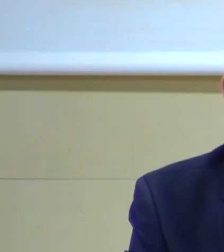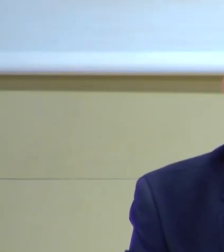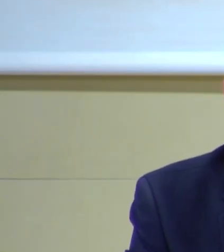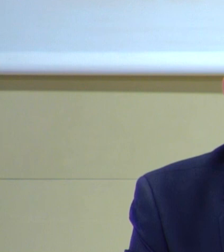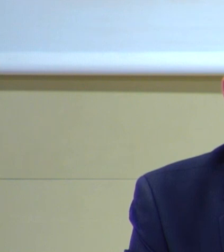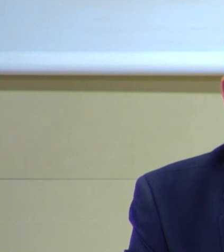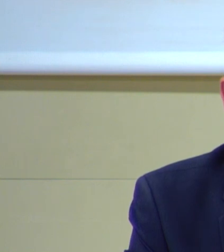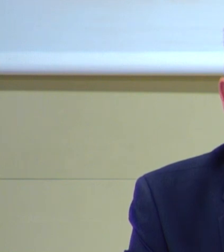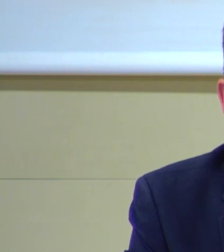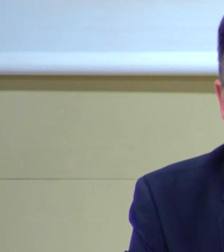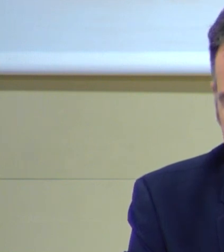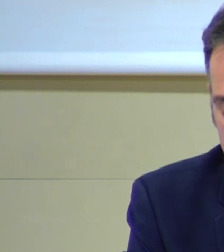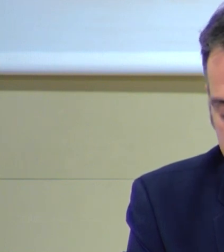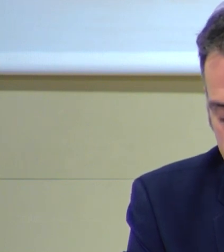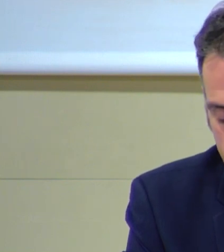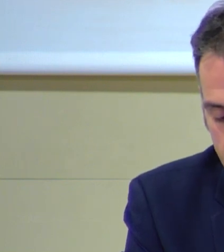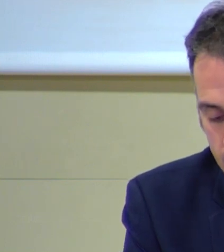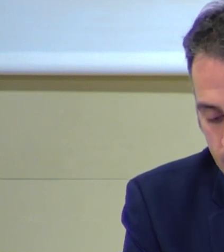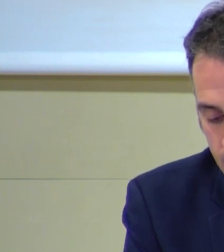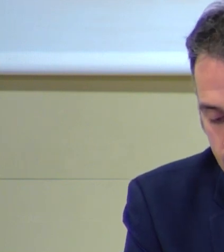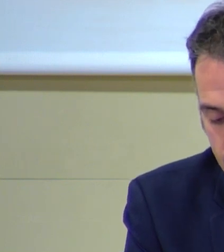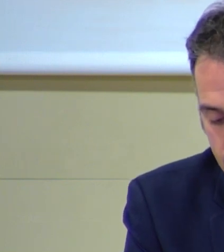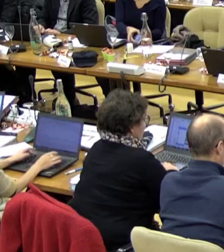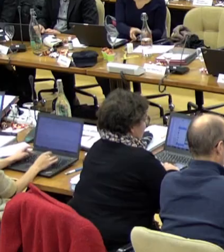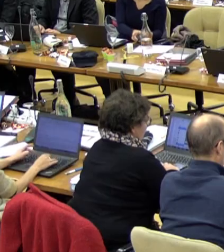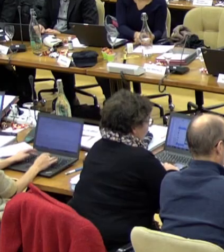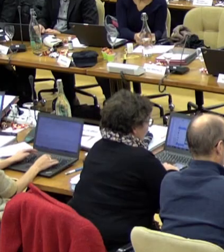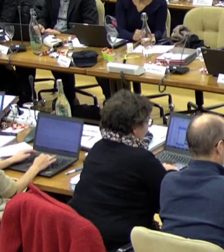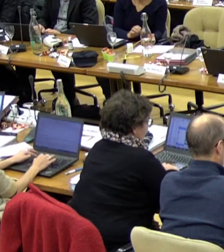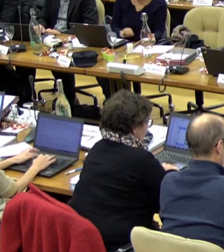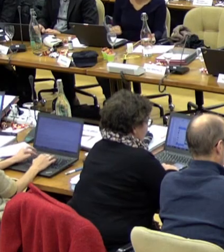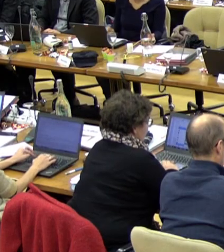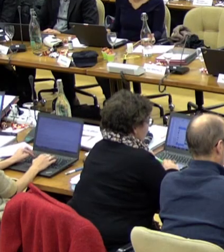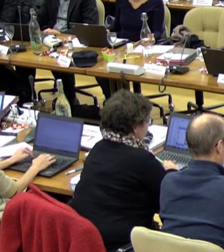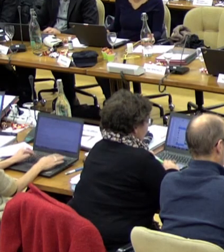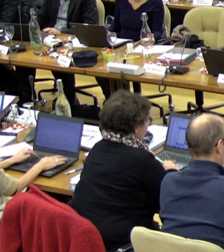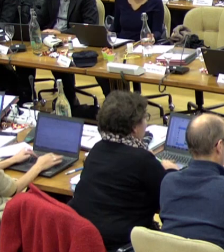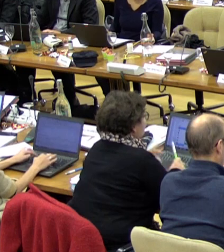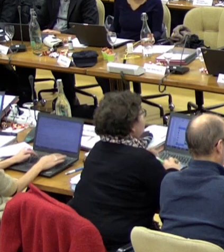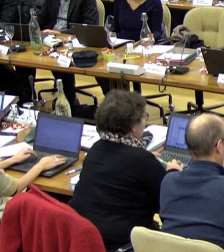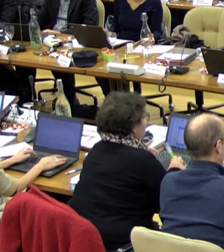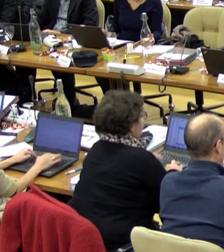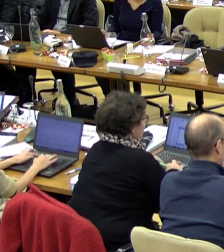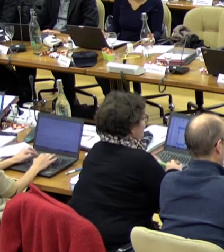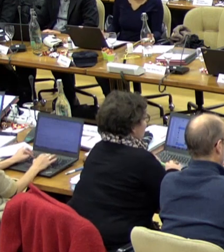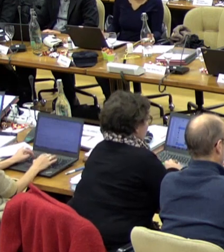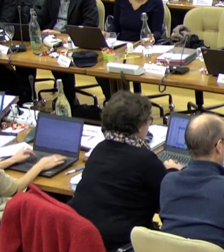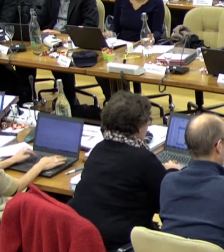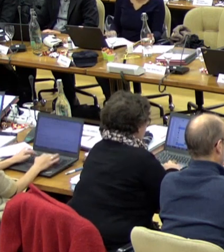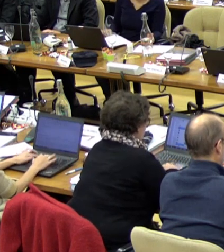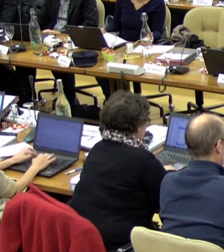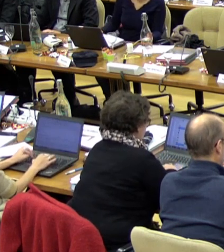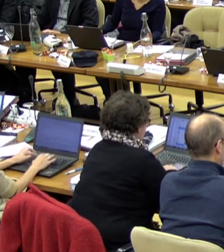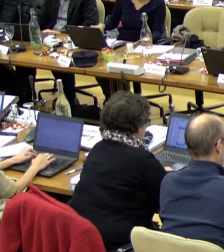maire merci madame cadeau pour votre question donc on en a longuement parlé en commission et donc la nouveauté depuis la commission pour